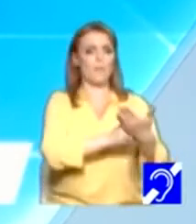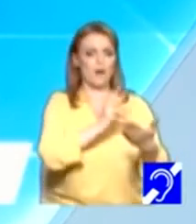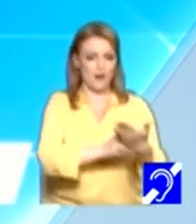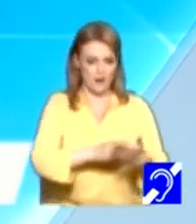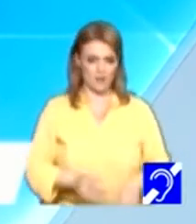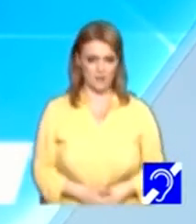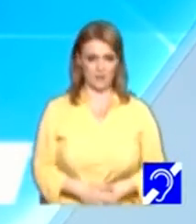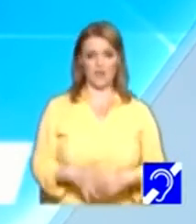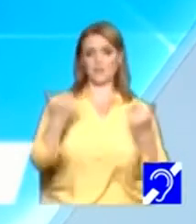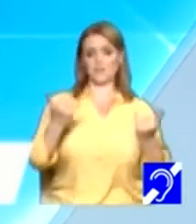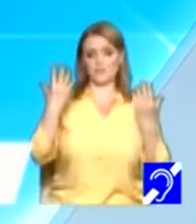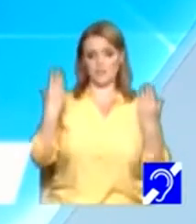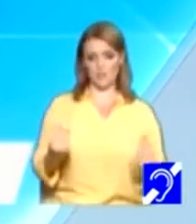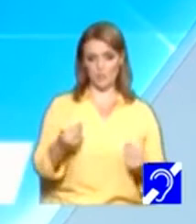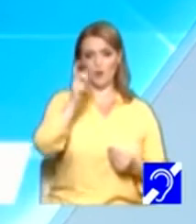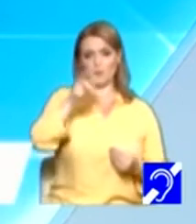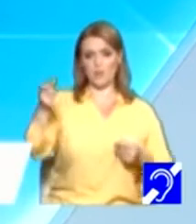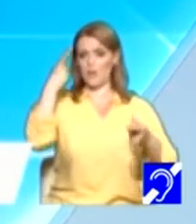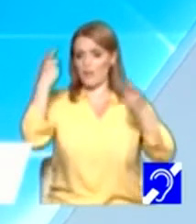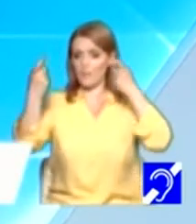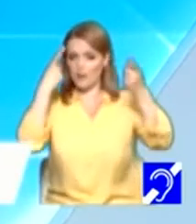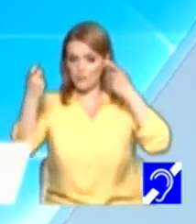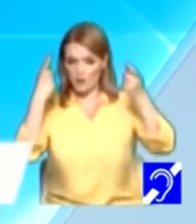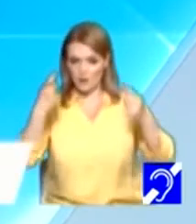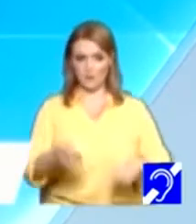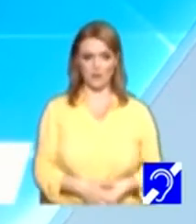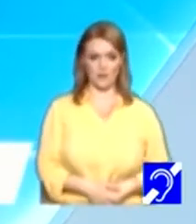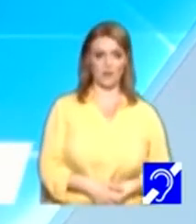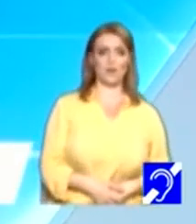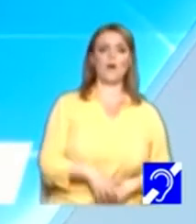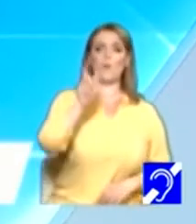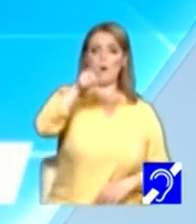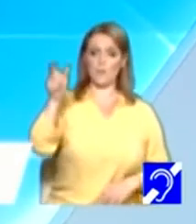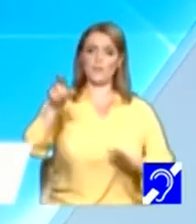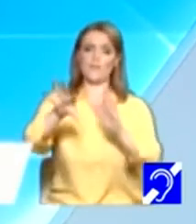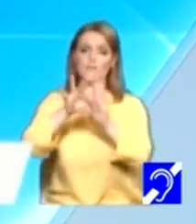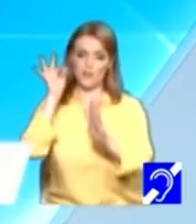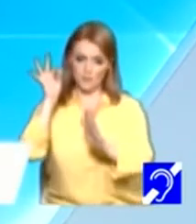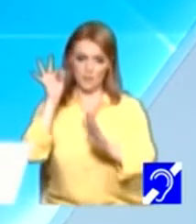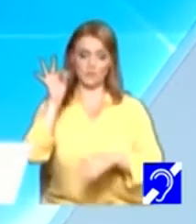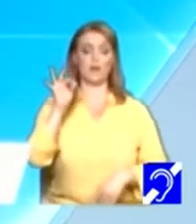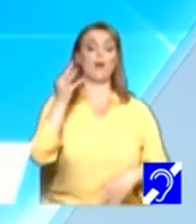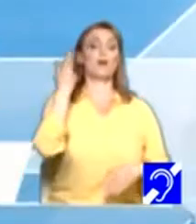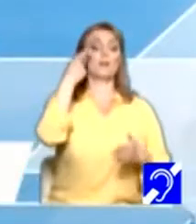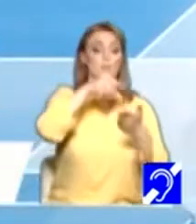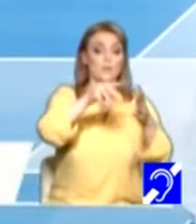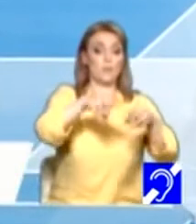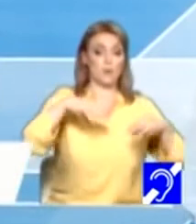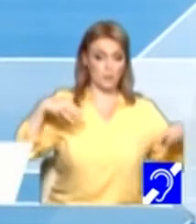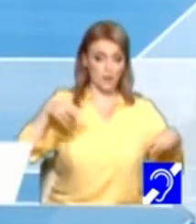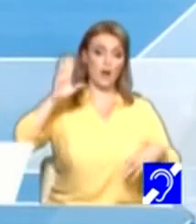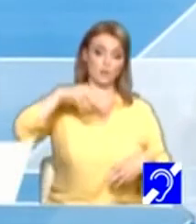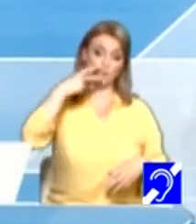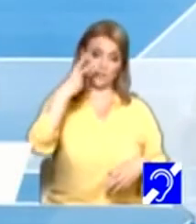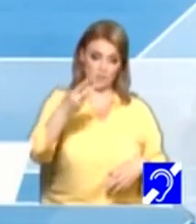noi informăm oamenii ce vrem să facem, oamenii ne aleg, ajungem în Parlament, atunci o să vedem. Credeți că de data asta va